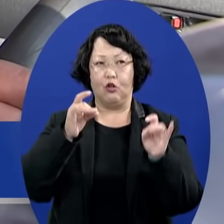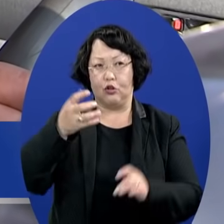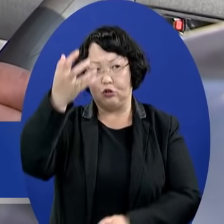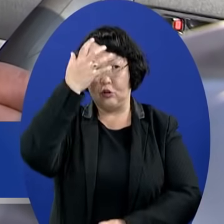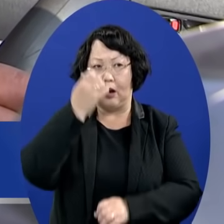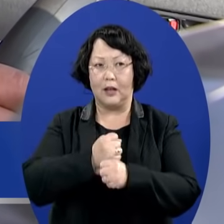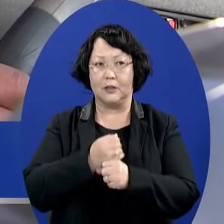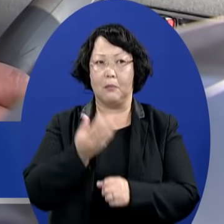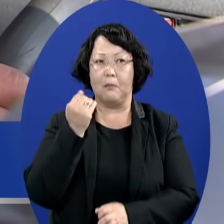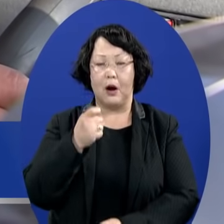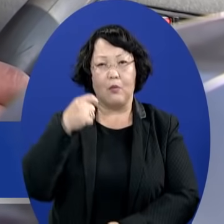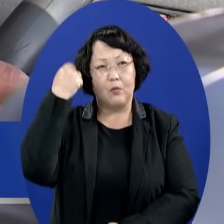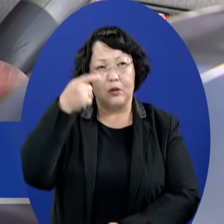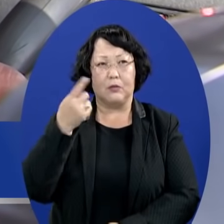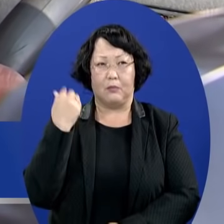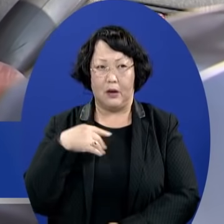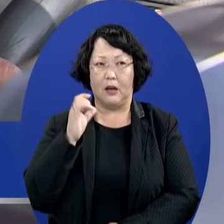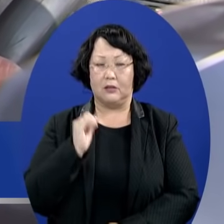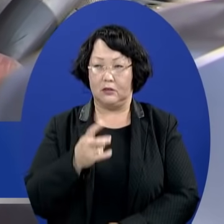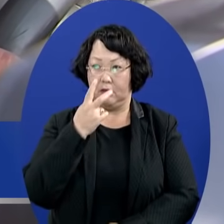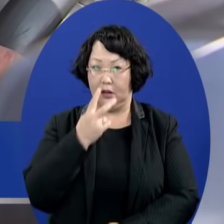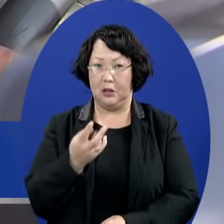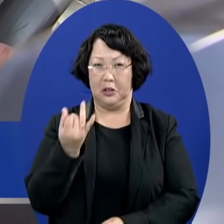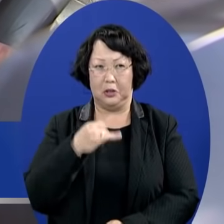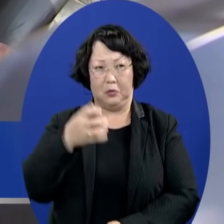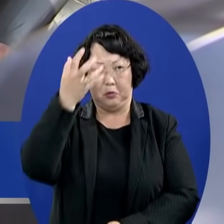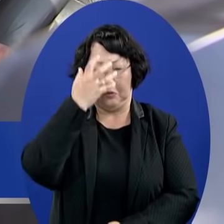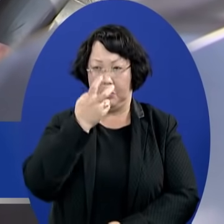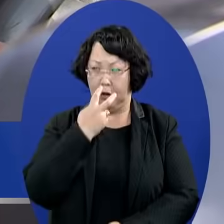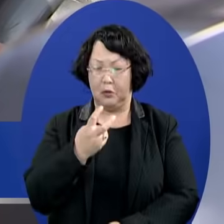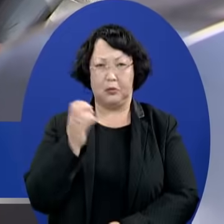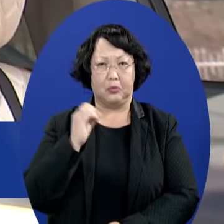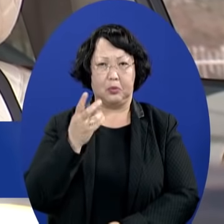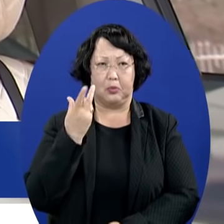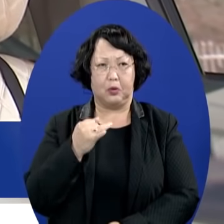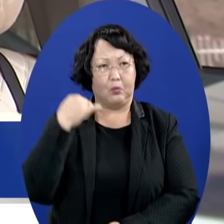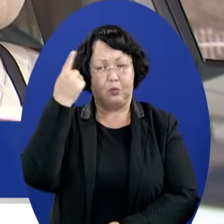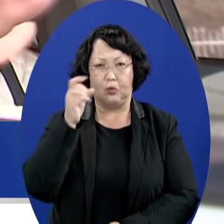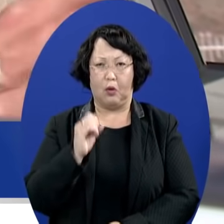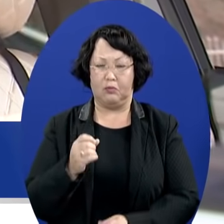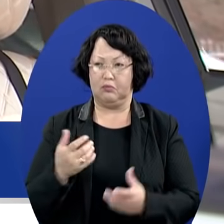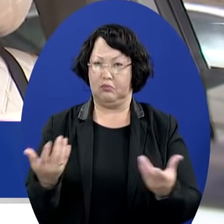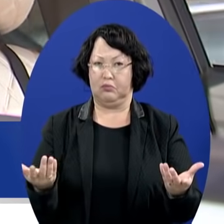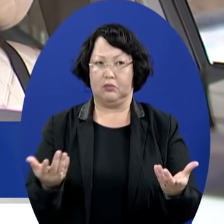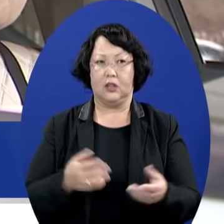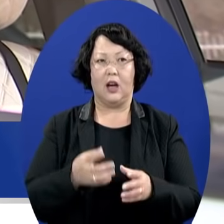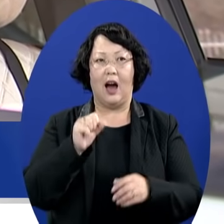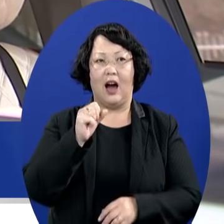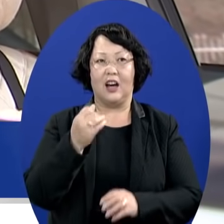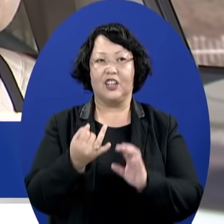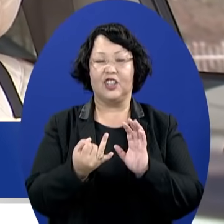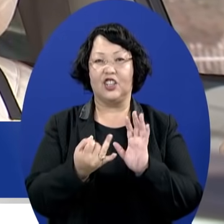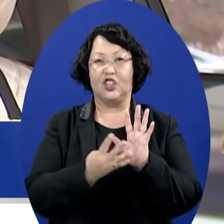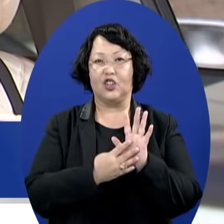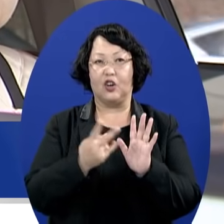байхаа гэж их бодчихсон юм аа. Ийм төр байна гэж бодсонгүй байна. 92 чинь яг өгөхгүй 7 хоног болоод